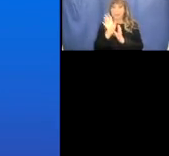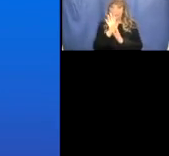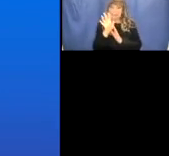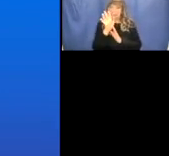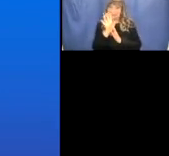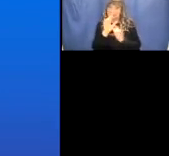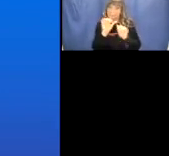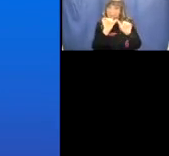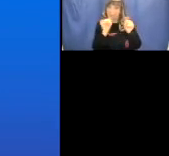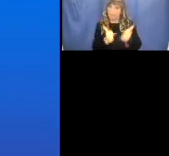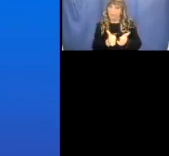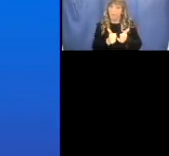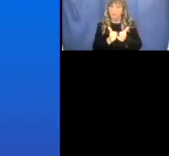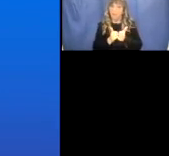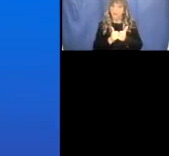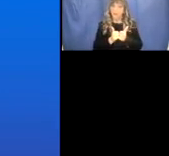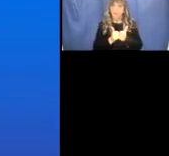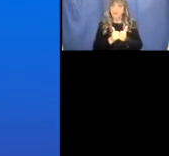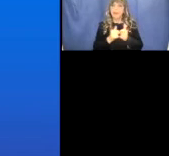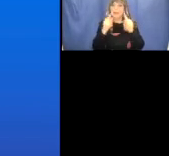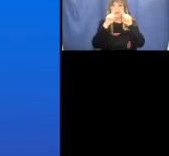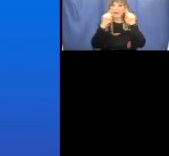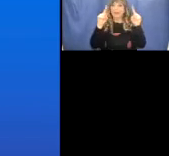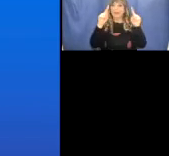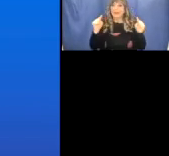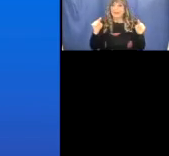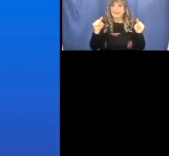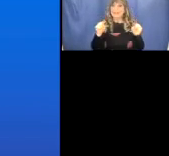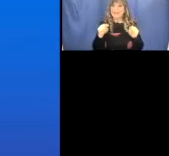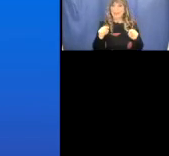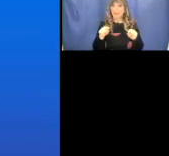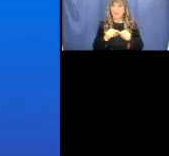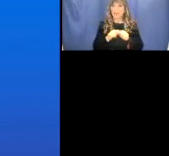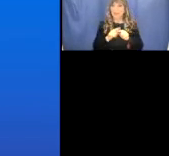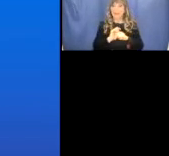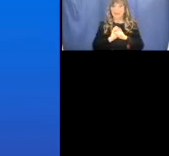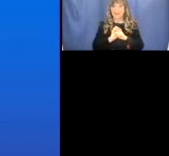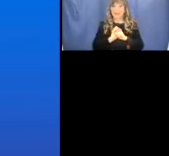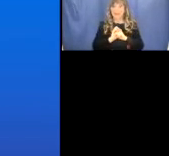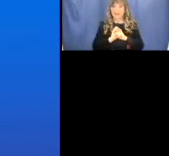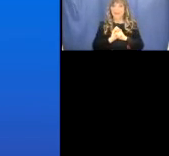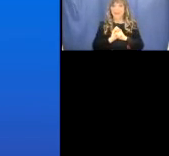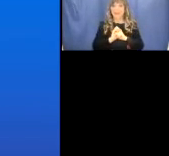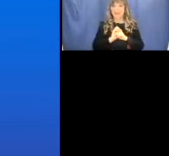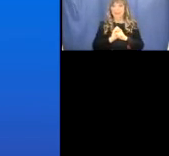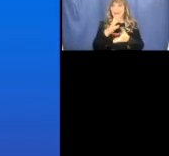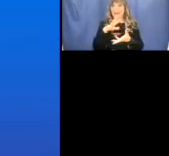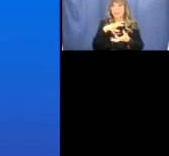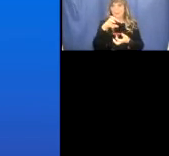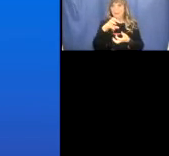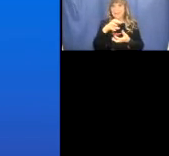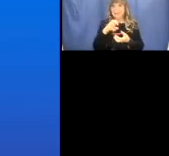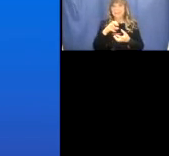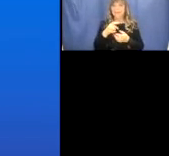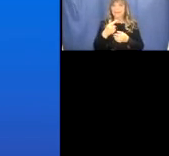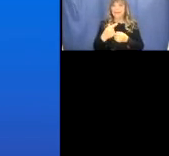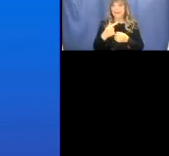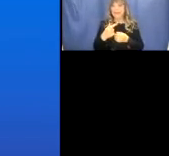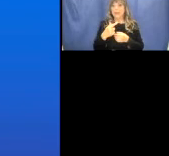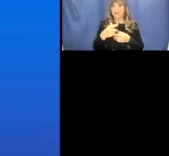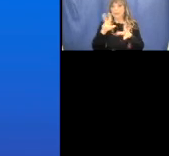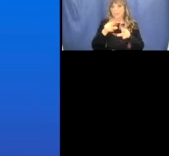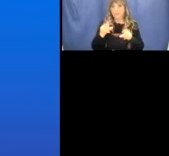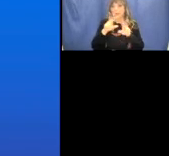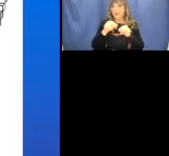riforma esagonale bene quindi è un prisma piccolo prisma tribunale che si ripete infinitamente